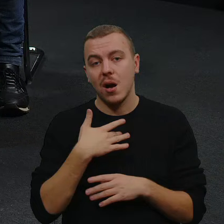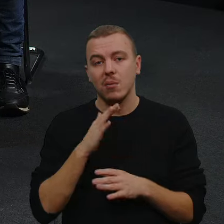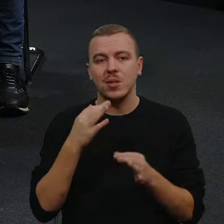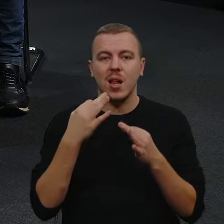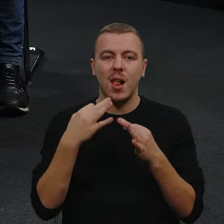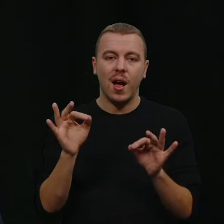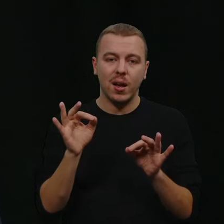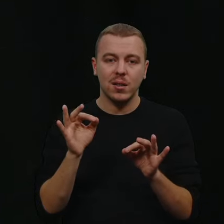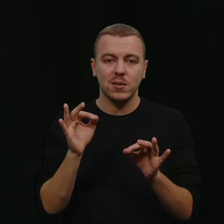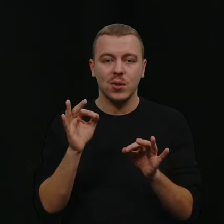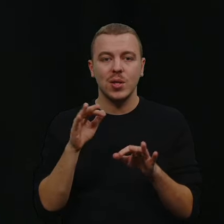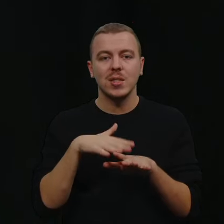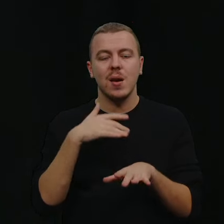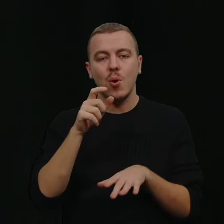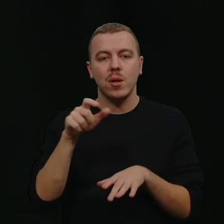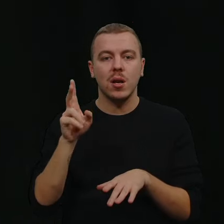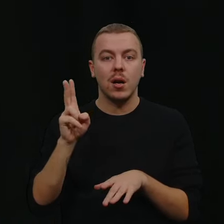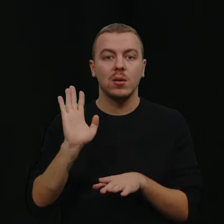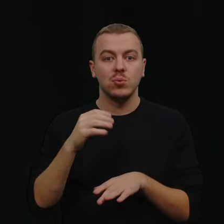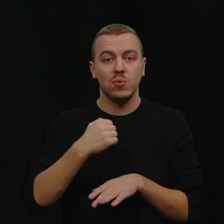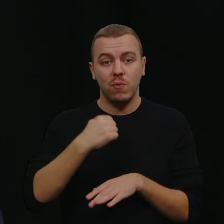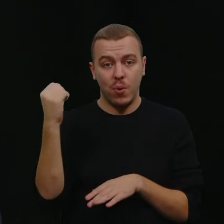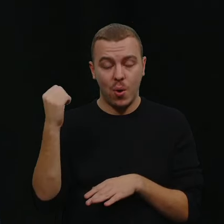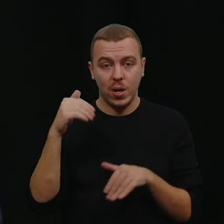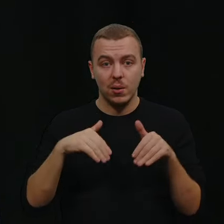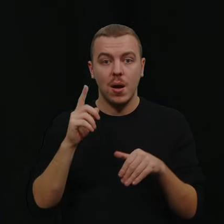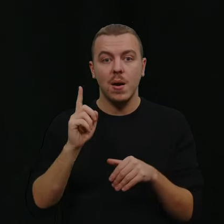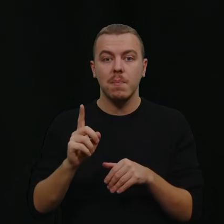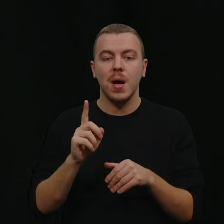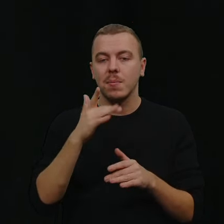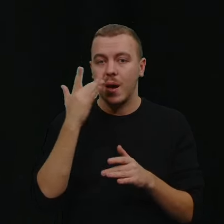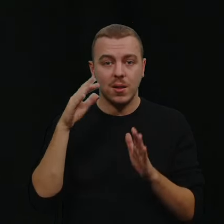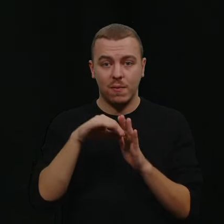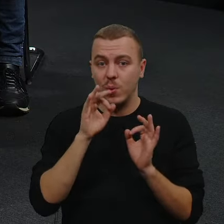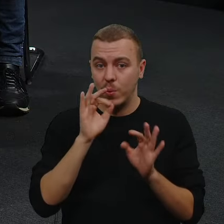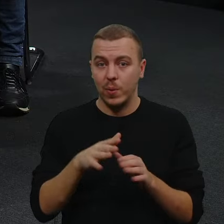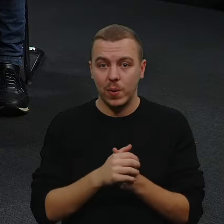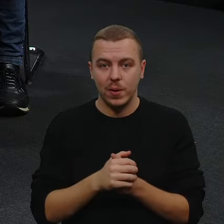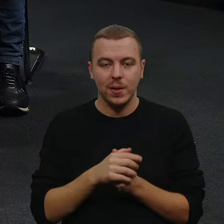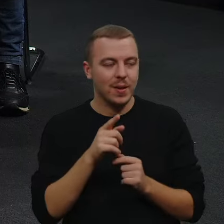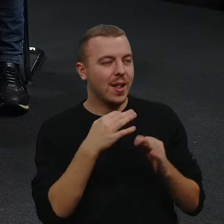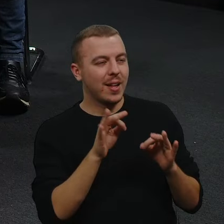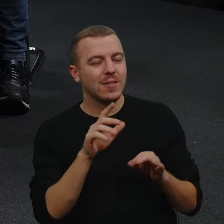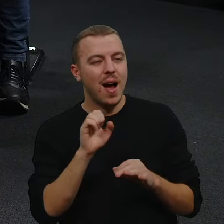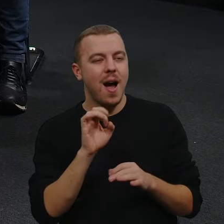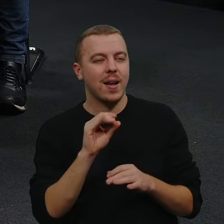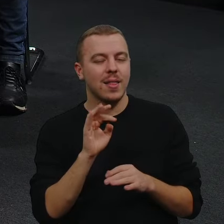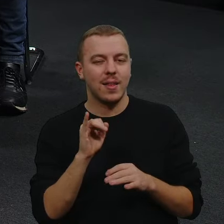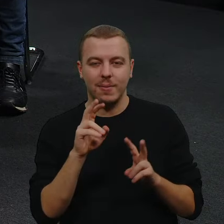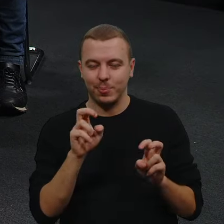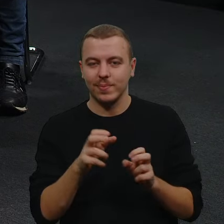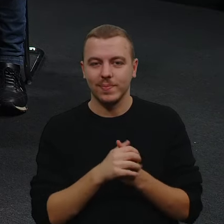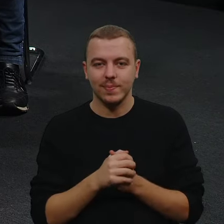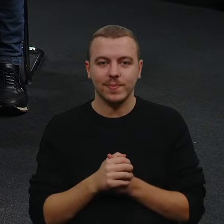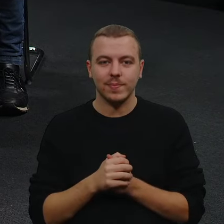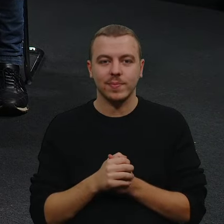laisvų Seimo narių, kurie laimės rinkimus, bet nepriklausantis jokiai partijai. Laisvųjų agentų. Laisvųjų agentų. Kurių būna visą laiką Seime.